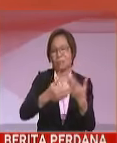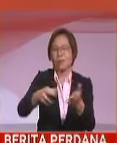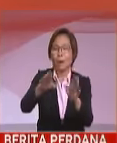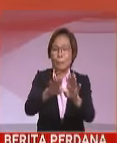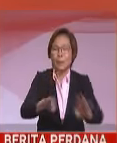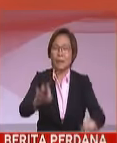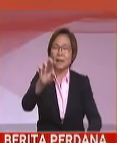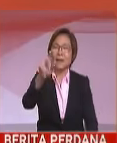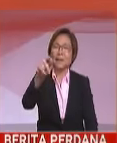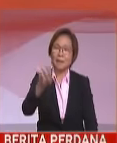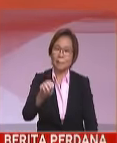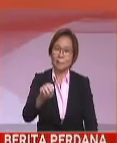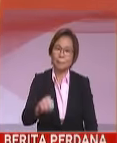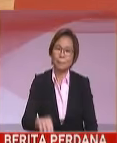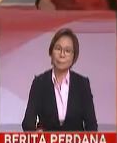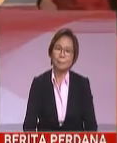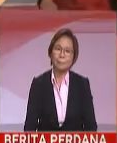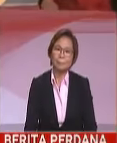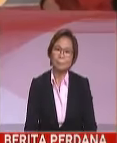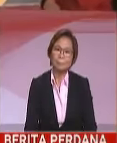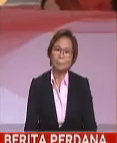Berita RTM.